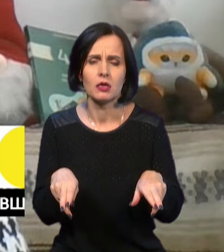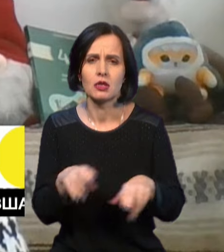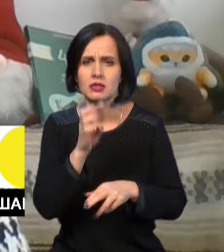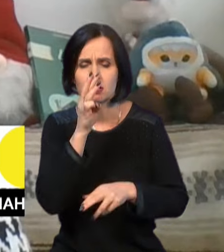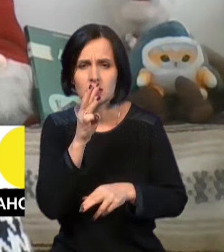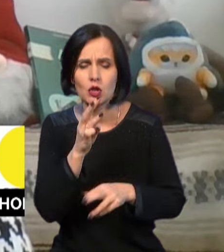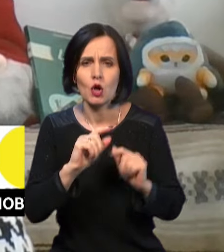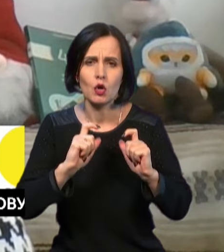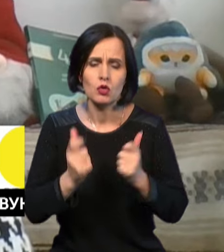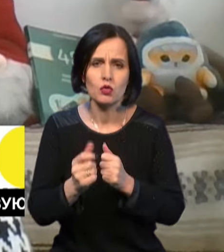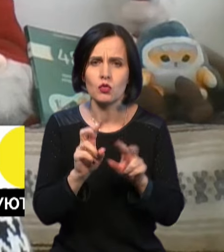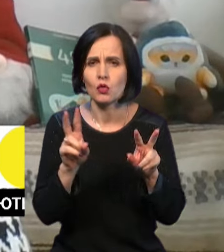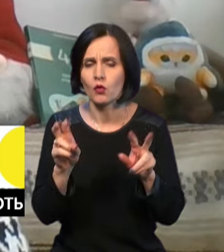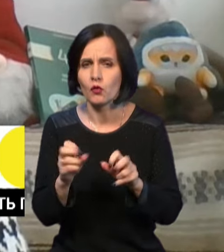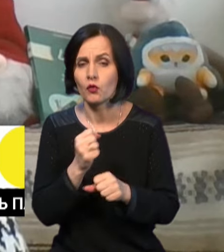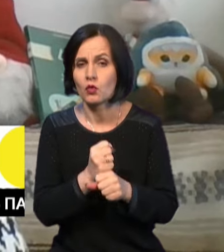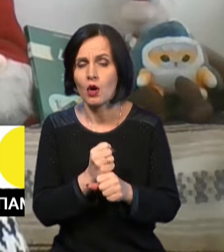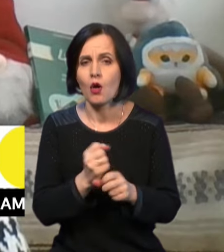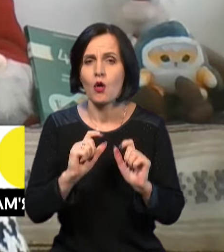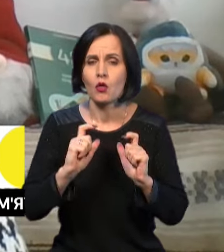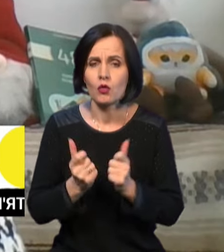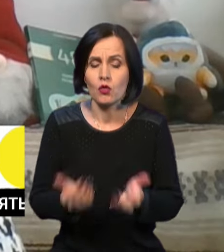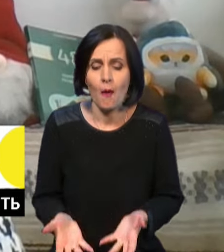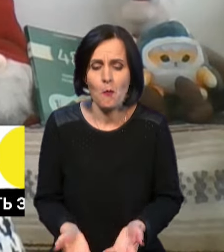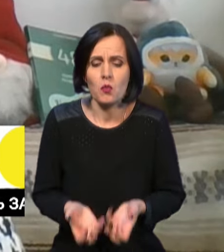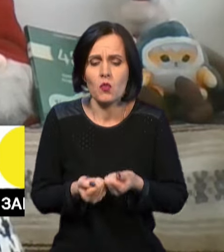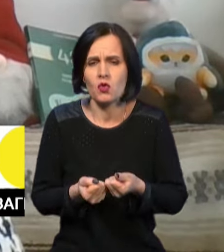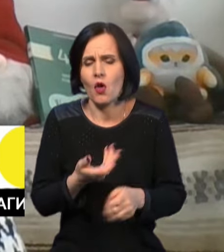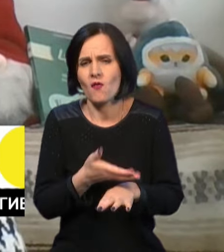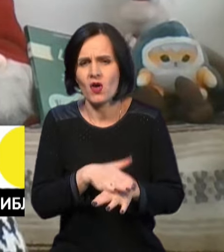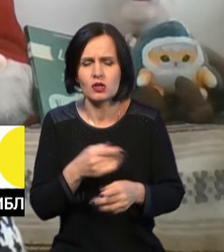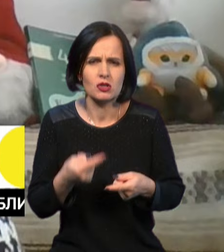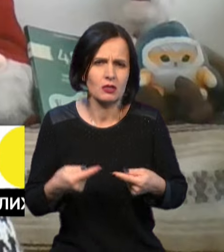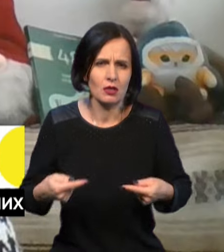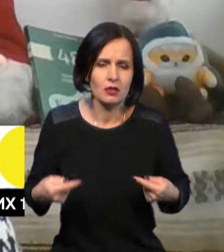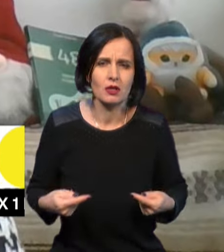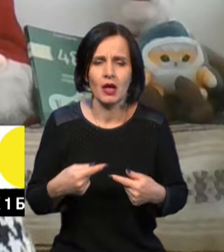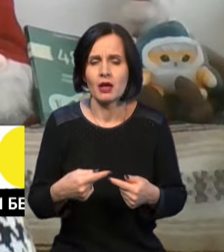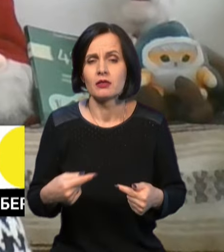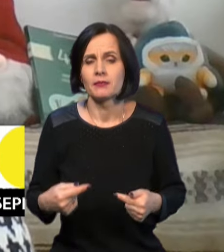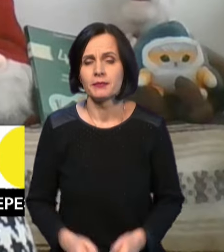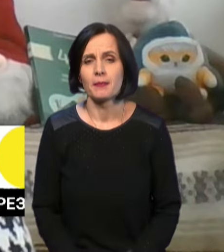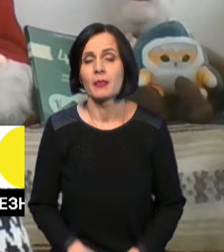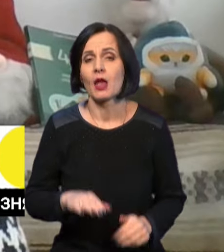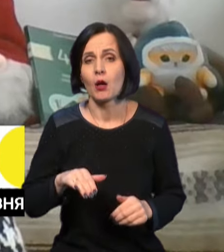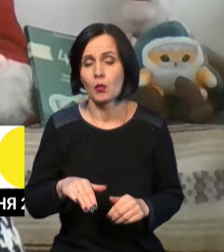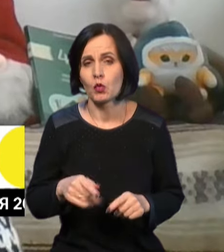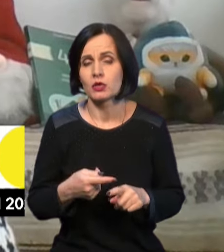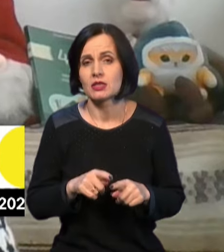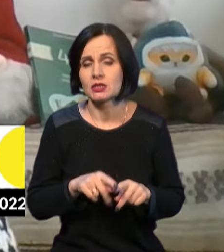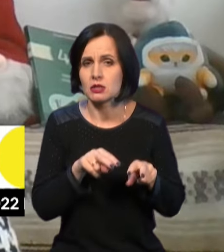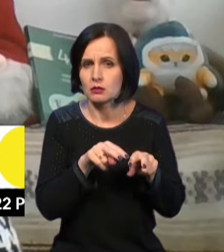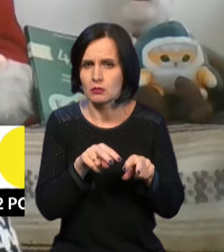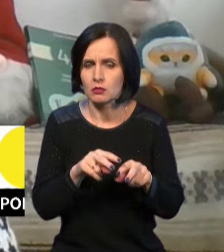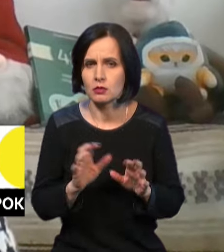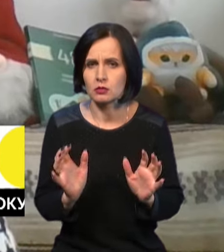видах робіт, обмеження по підняттю там важких речей, ще інших варіантів і так далі, і так далі. Потім цим опікується, ну,